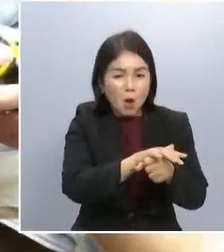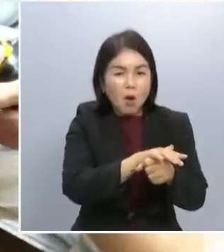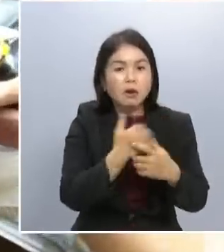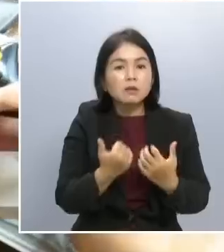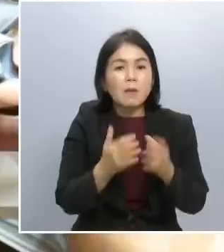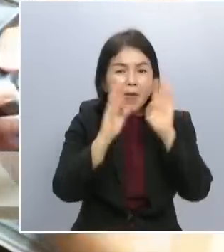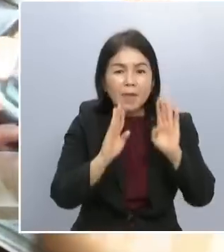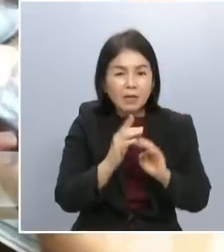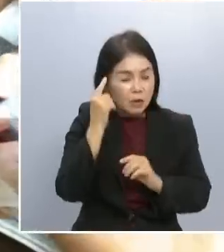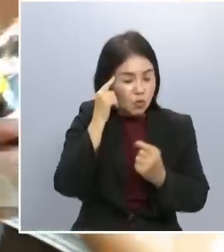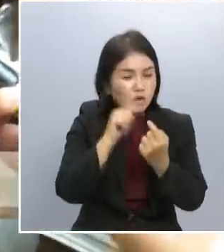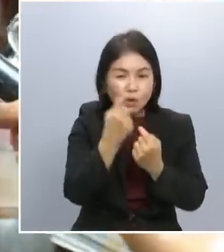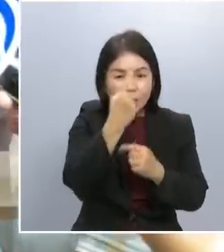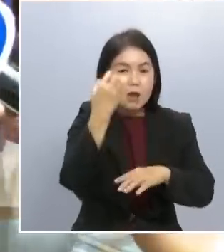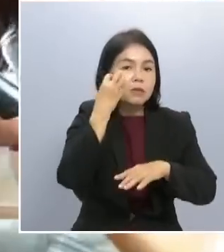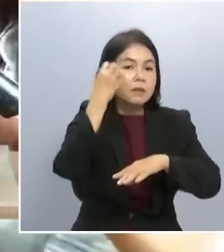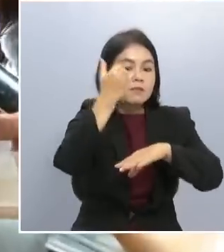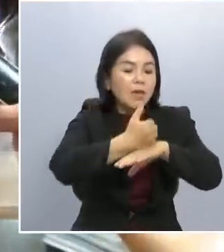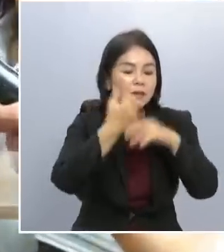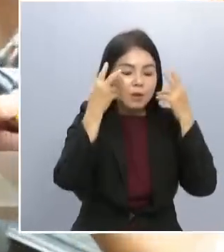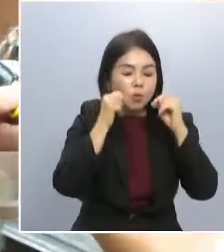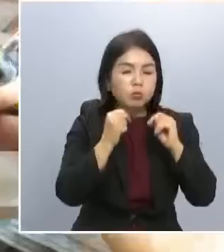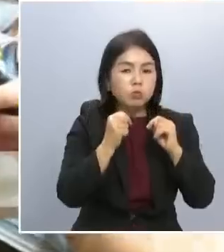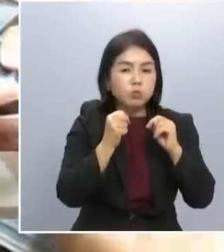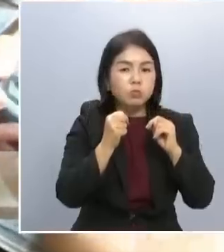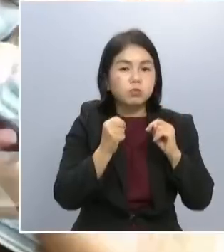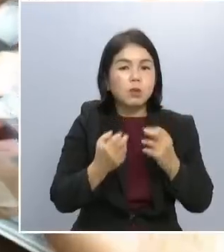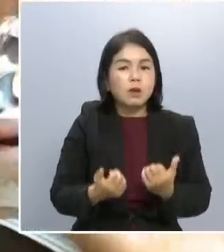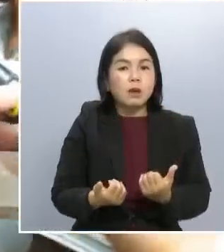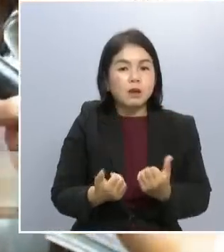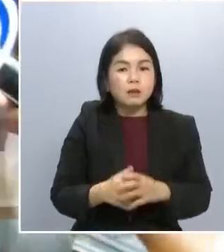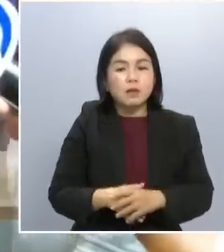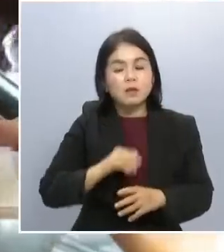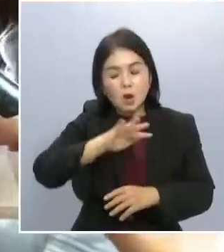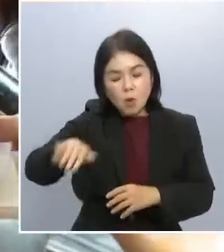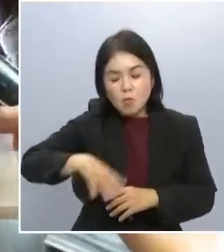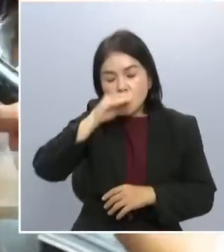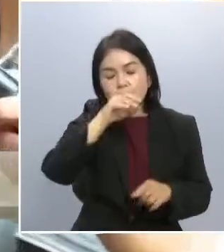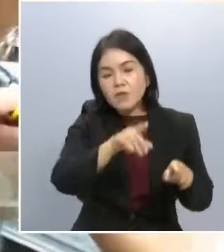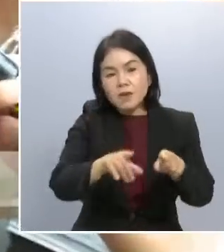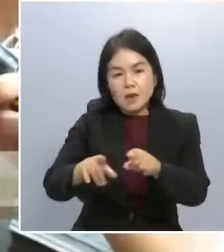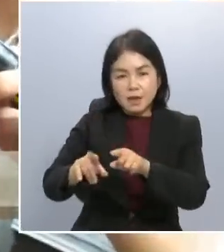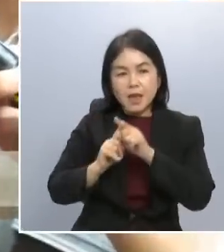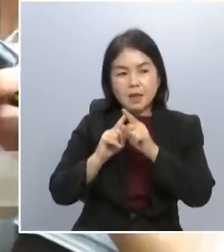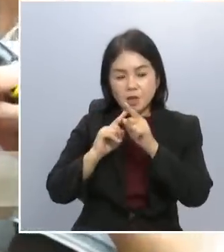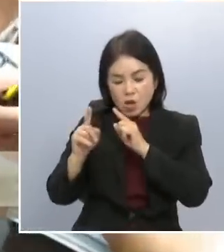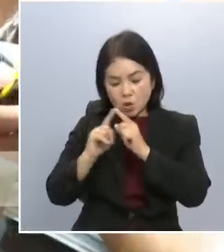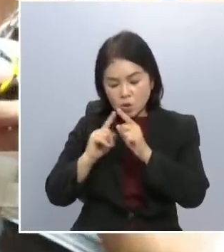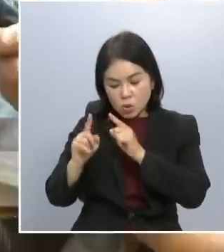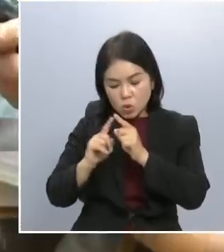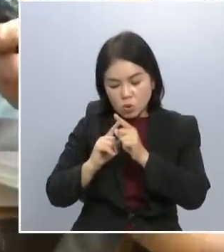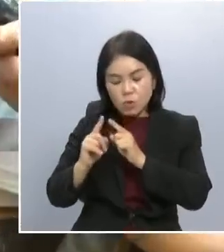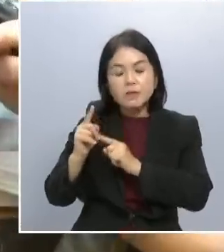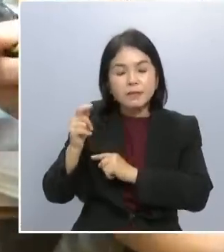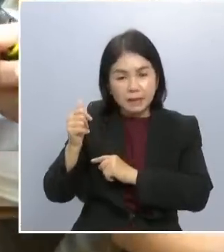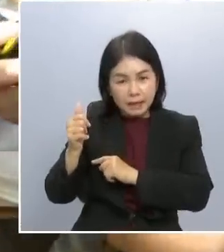ศน์เดียวคือพิธาเป็นนายก ผมคิดว่าตอนนี้ทุกคนก็พูดตรงกันว่าการเจรจาเป็นกำลังเป็นไปด้วยดี